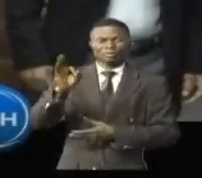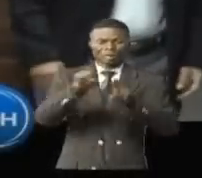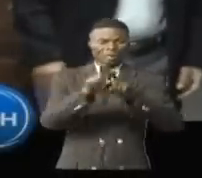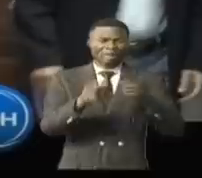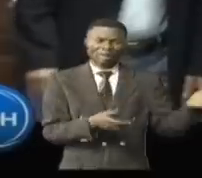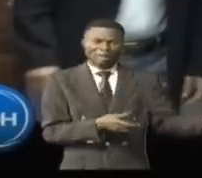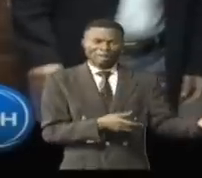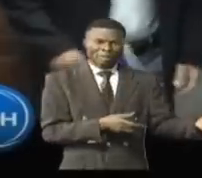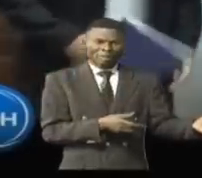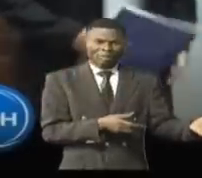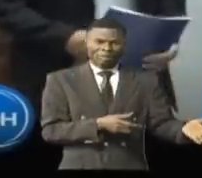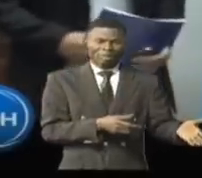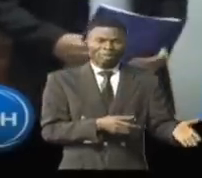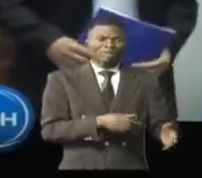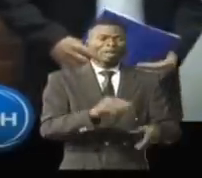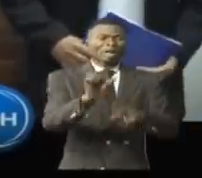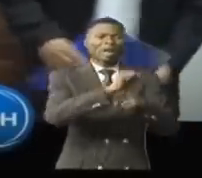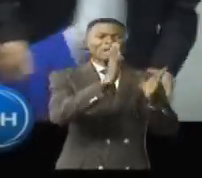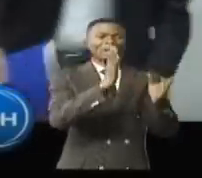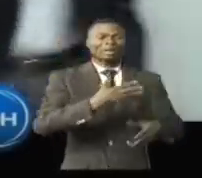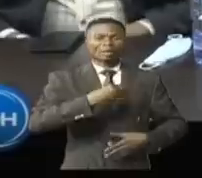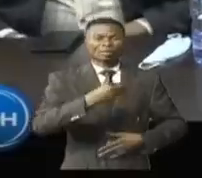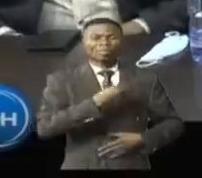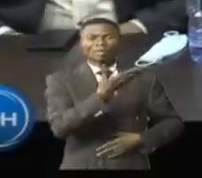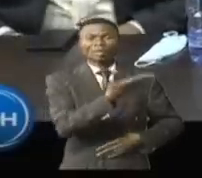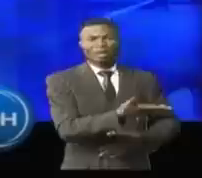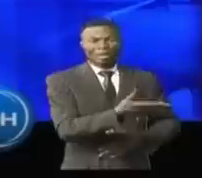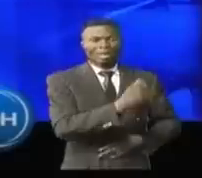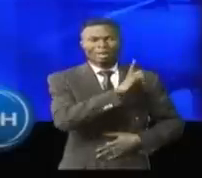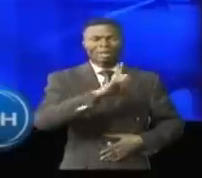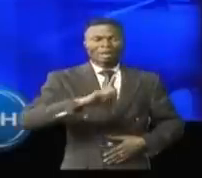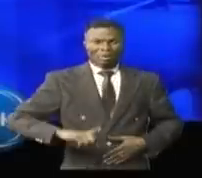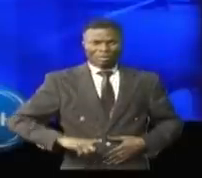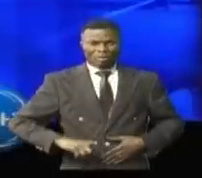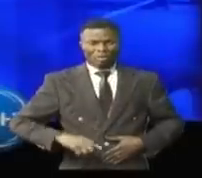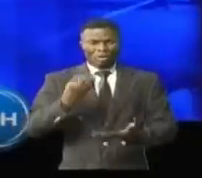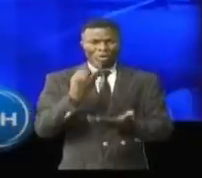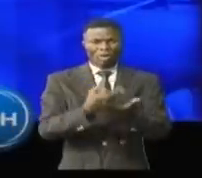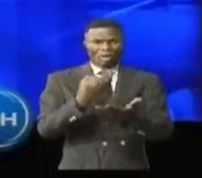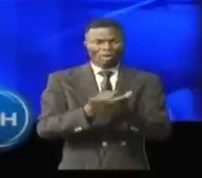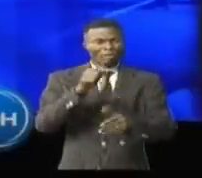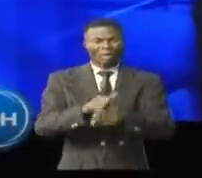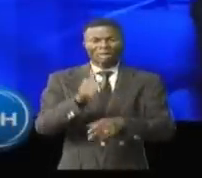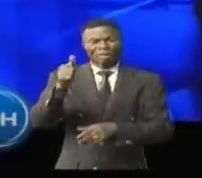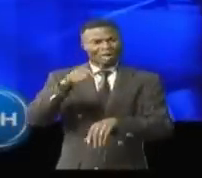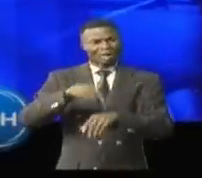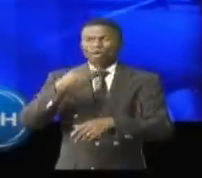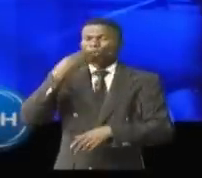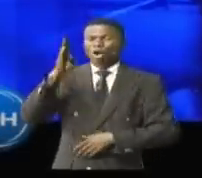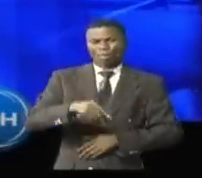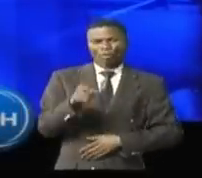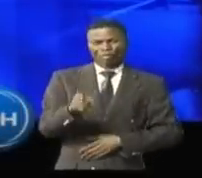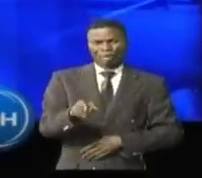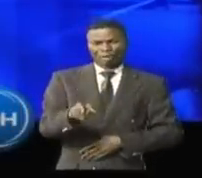l'autre part, le sélectionneur Hector Cooper. Le football a des bons moments et des mauvais moments aussi.